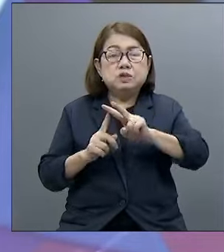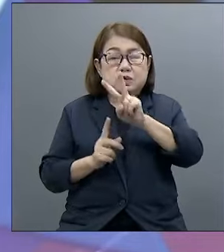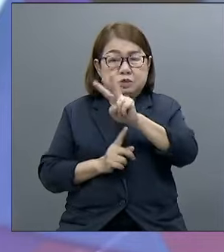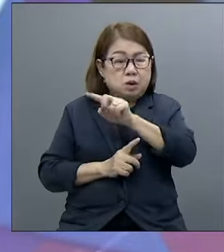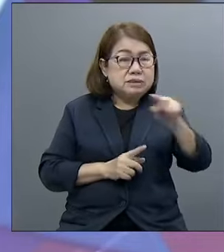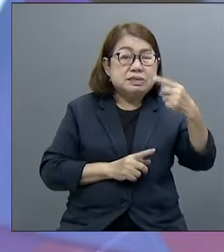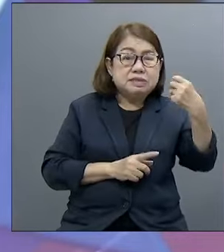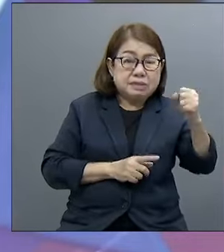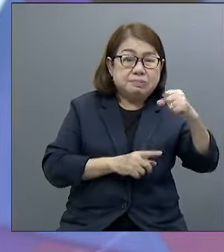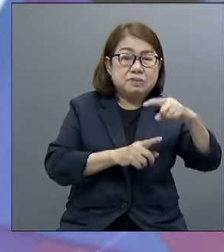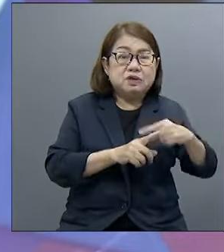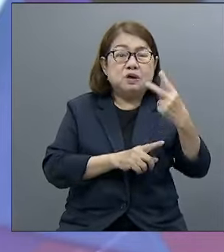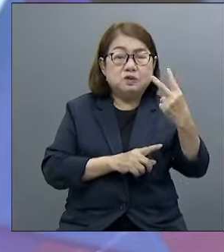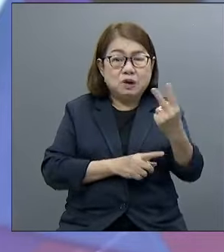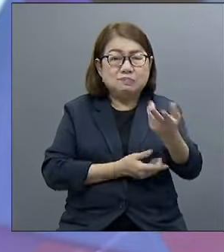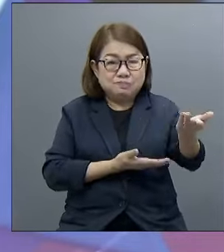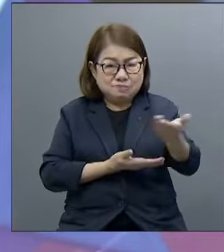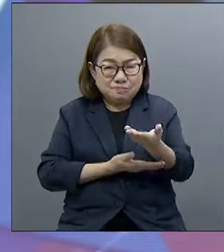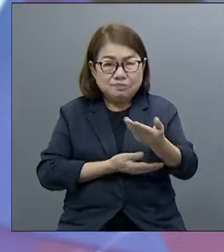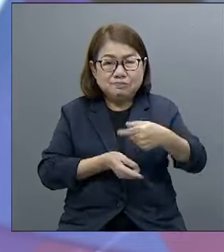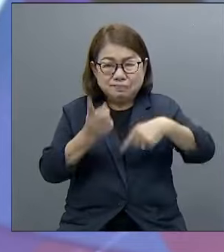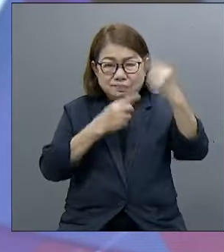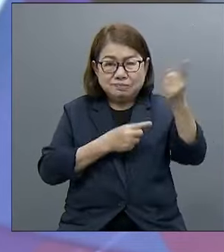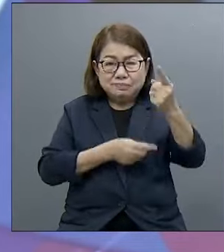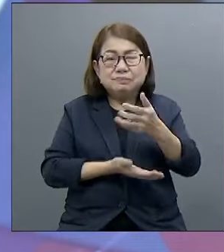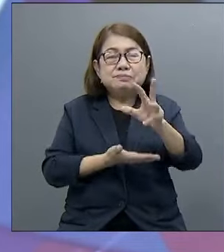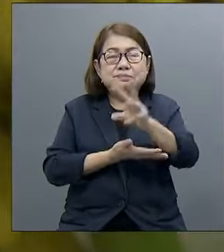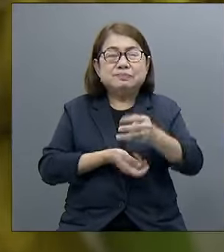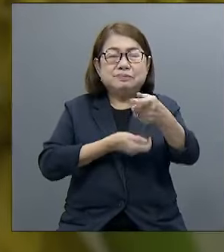พันธ์ชวนคุณผู้ชมไปเที่ยวงานเกษตรแฟร์กันค่ะ